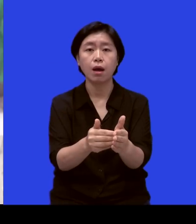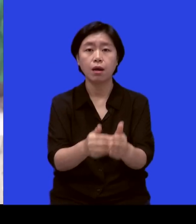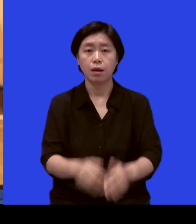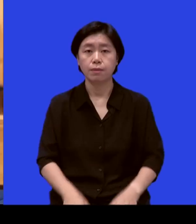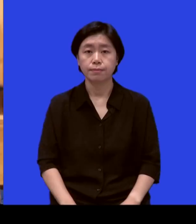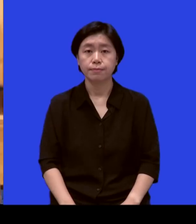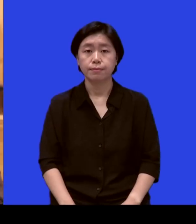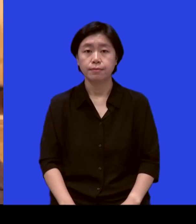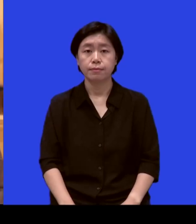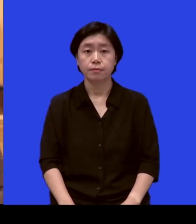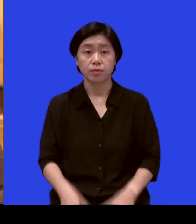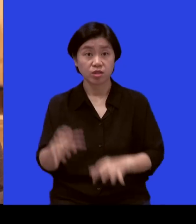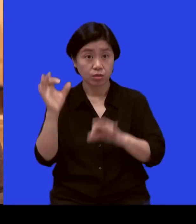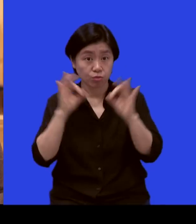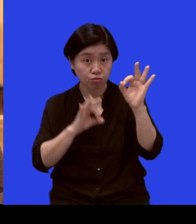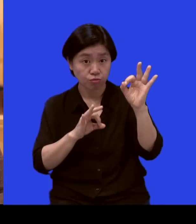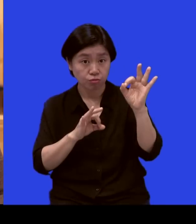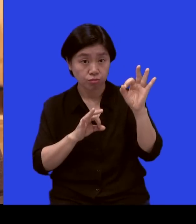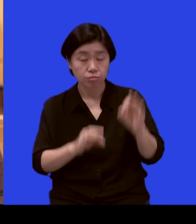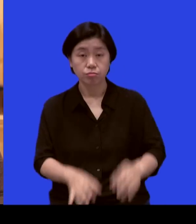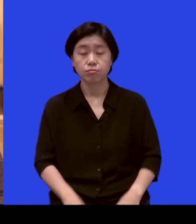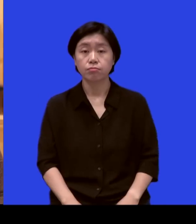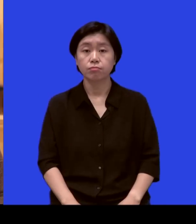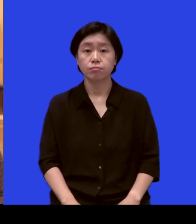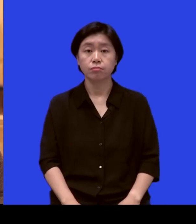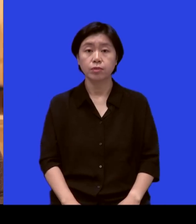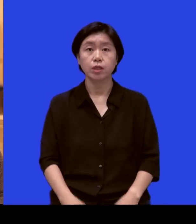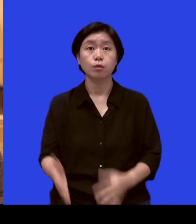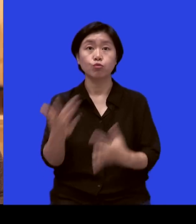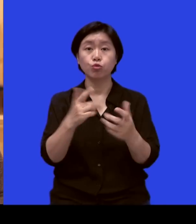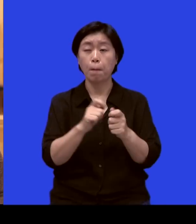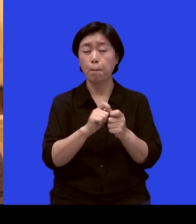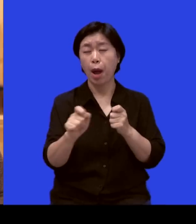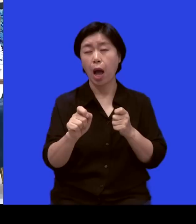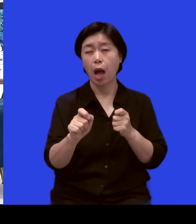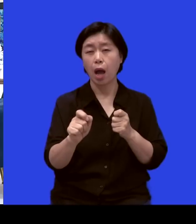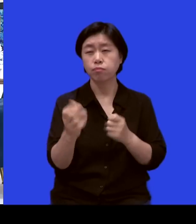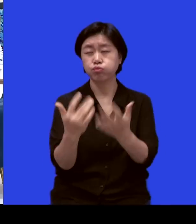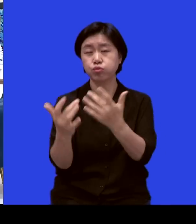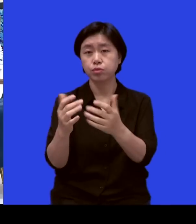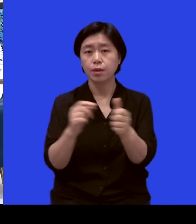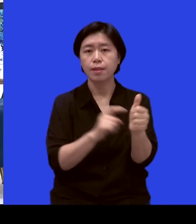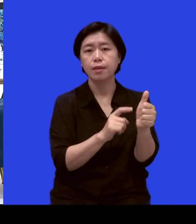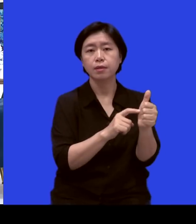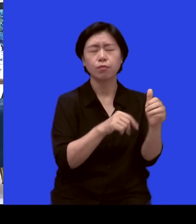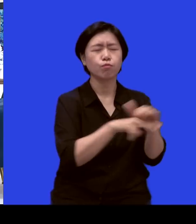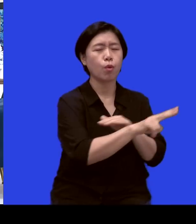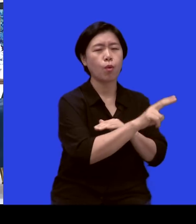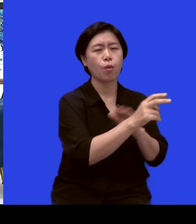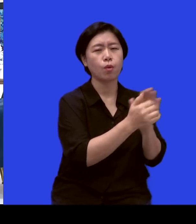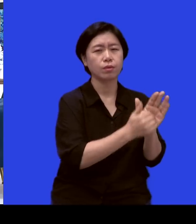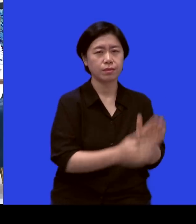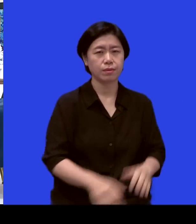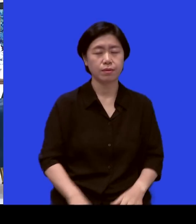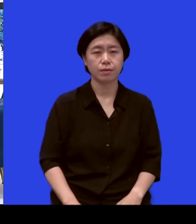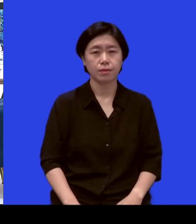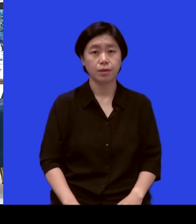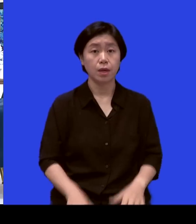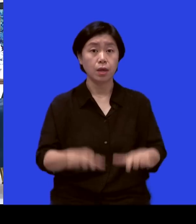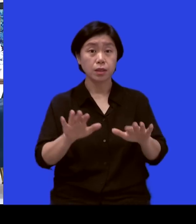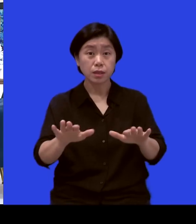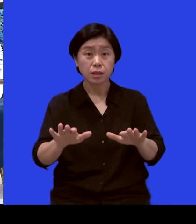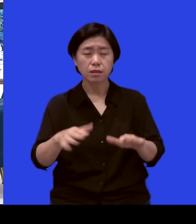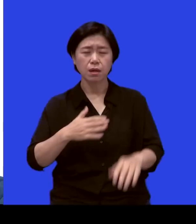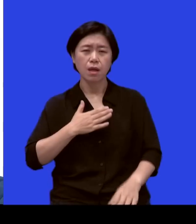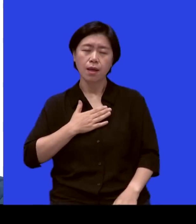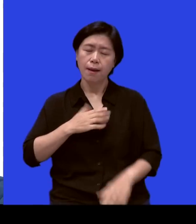실수로 불이 난 겁니다. 실수겠죠. 그러고서 이제 불을 낸 이는 이제 도망갔죠. 불을 냈구나. 근데 지금도 내가